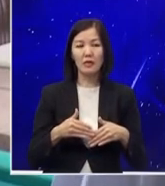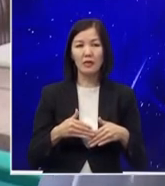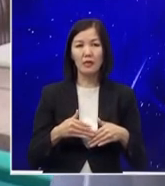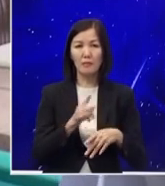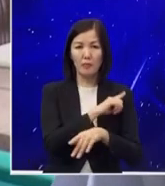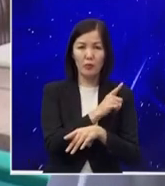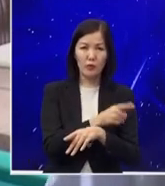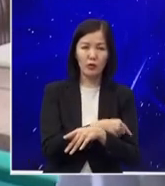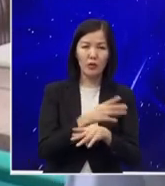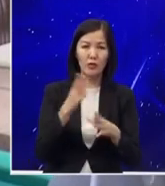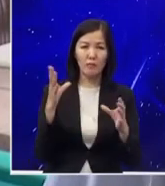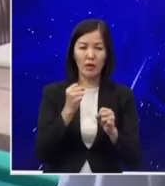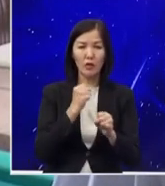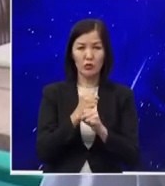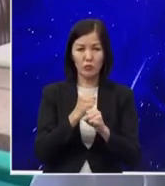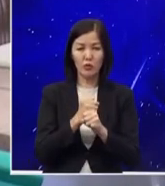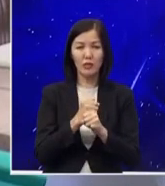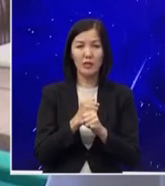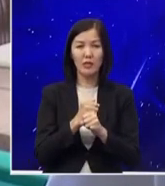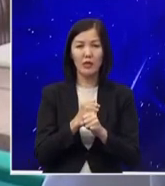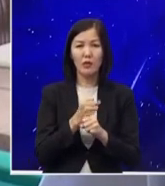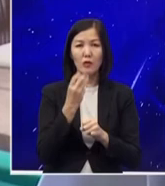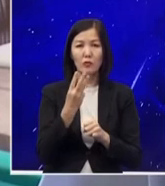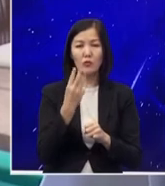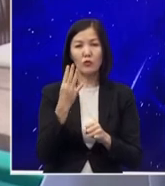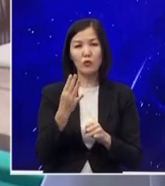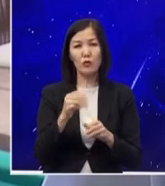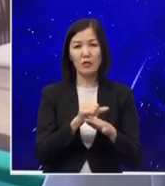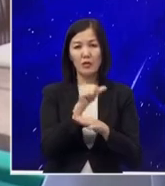бұлшықеттер бәрі жұмыс істеп жүреді. 3-4 сағат